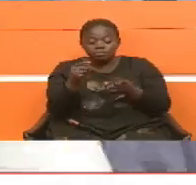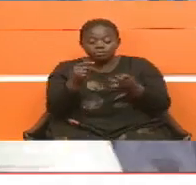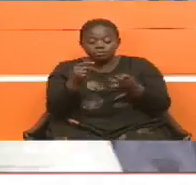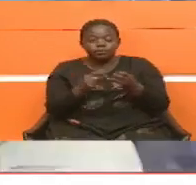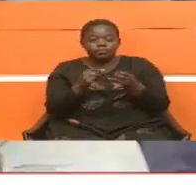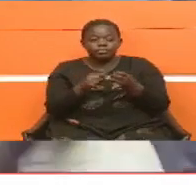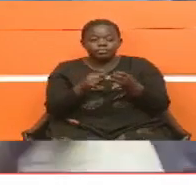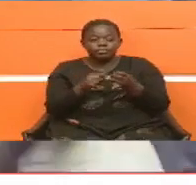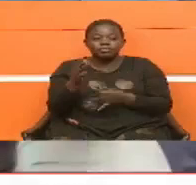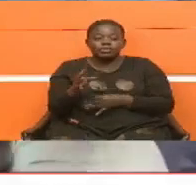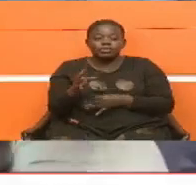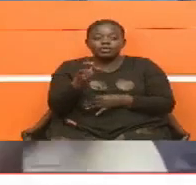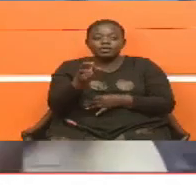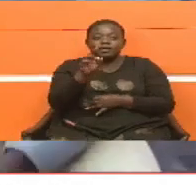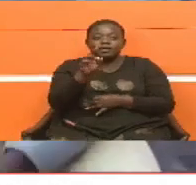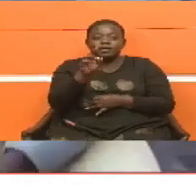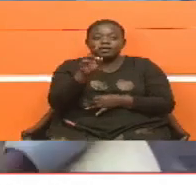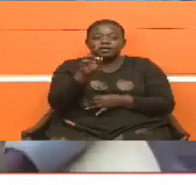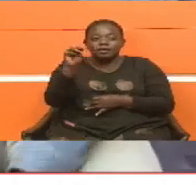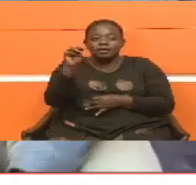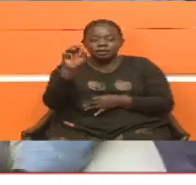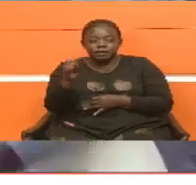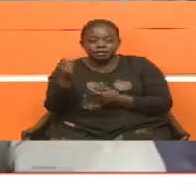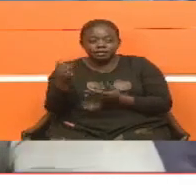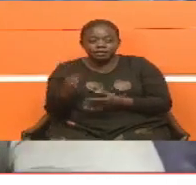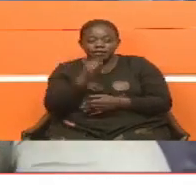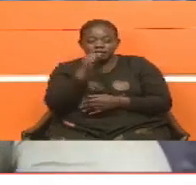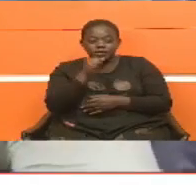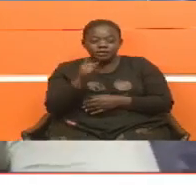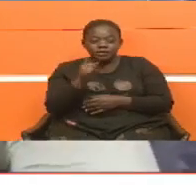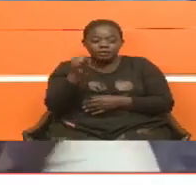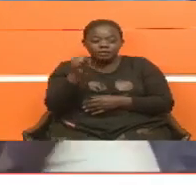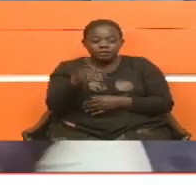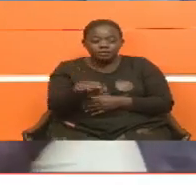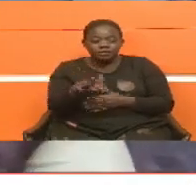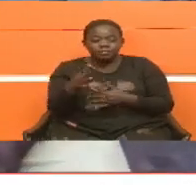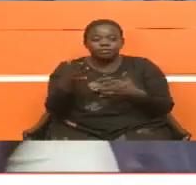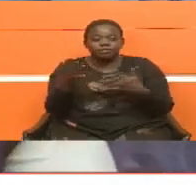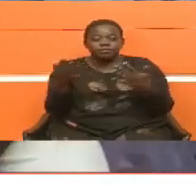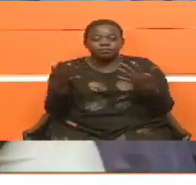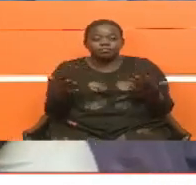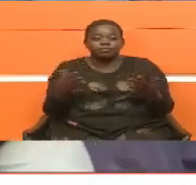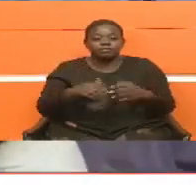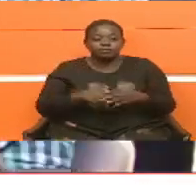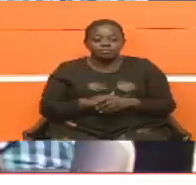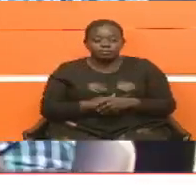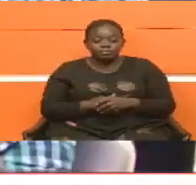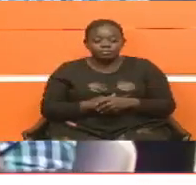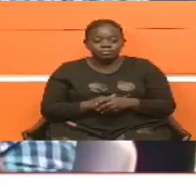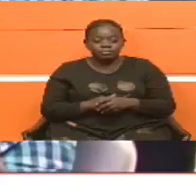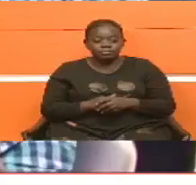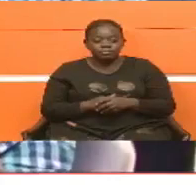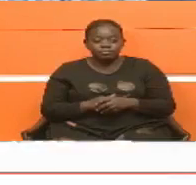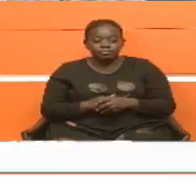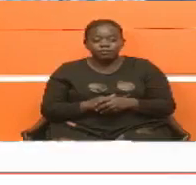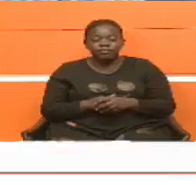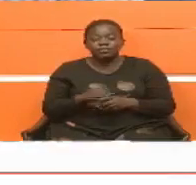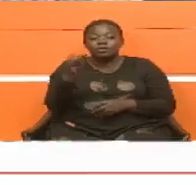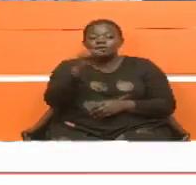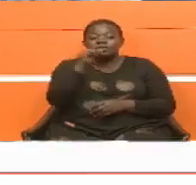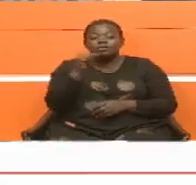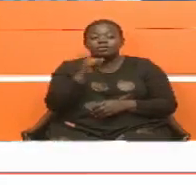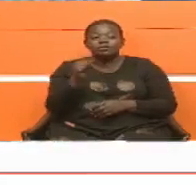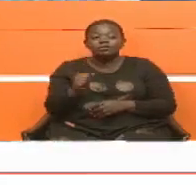Tumusime ne Sempijja John be bafuukidde jjajjaabwe Joweria Nanfuka kye baawalula. Jjajja wano si